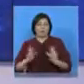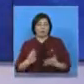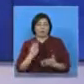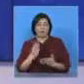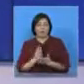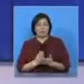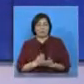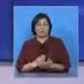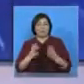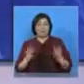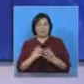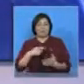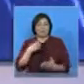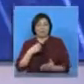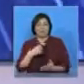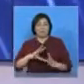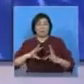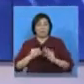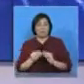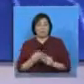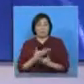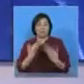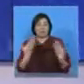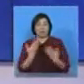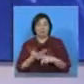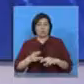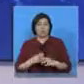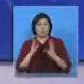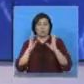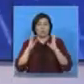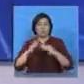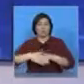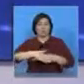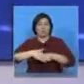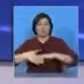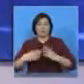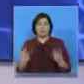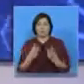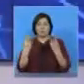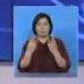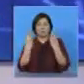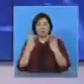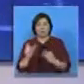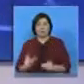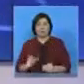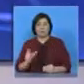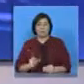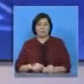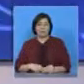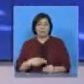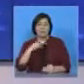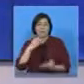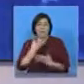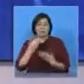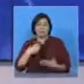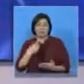сақтық шарасын сән мәрте айтқанымен нәтиже оңалар емес. Орман және далалықтағы шөптің жануыда тұрғындардың салғырттығынан дейді